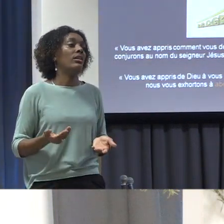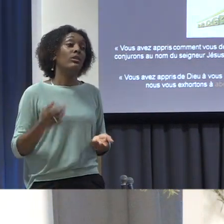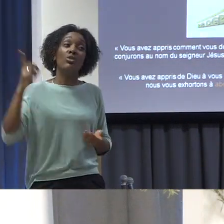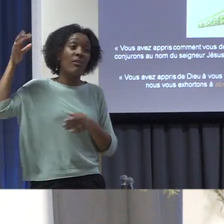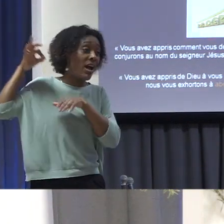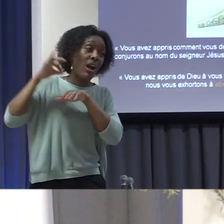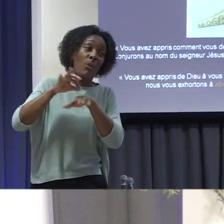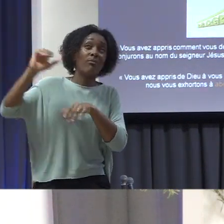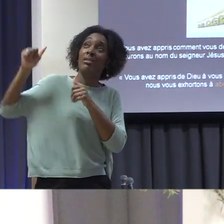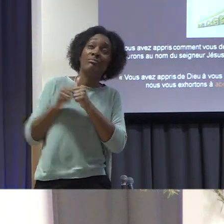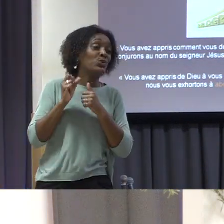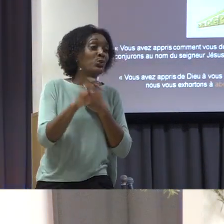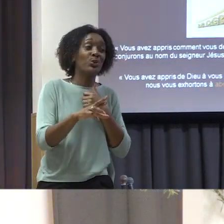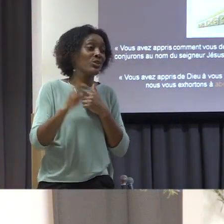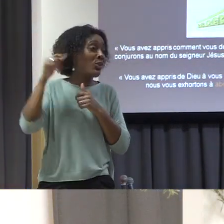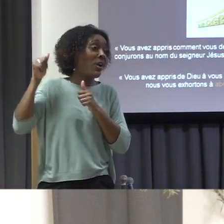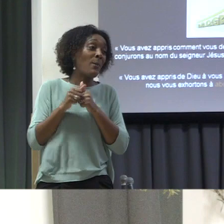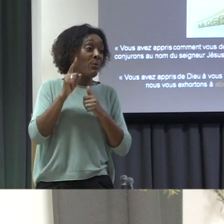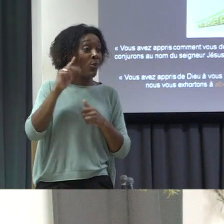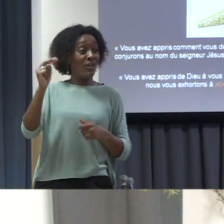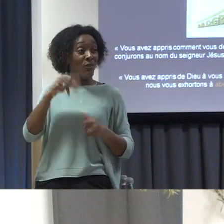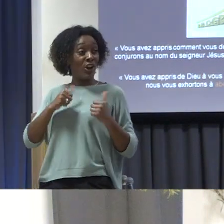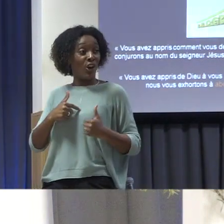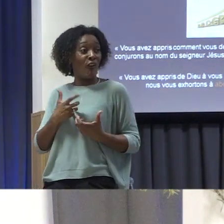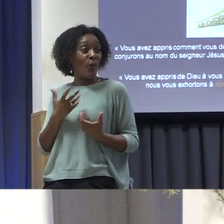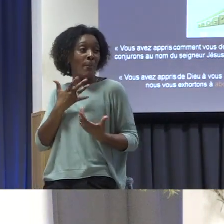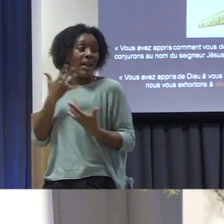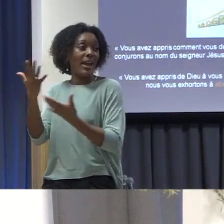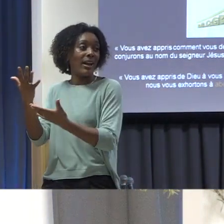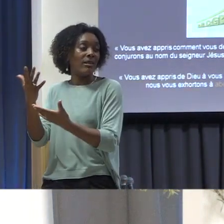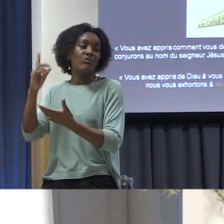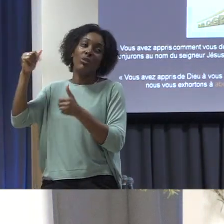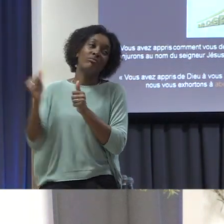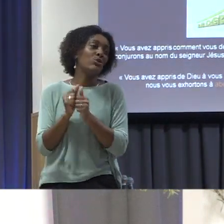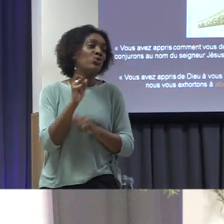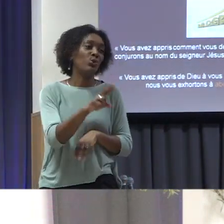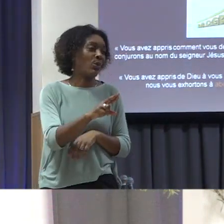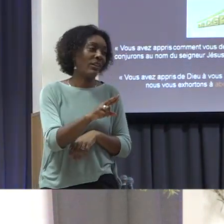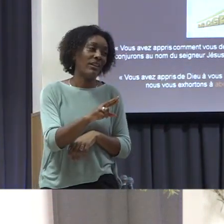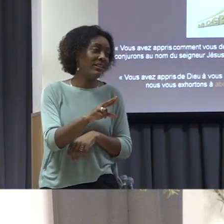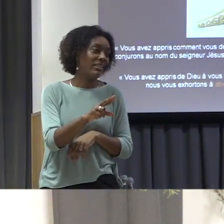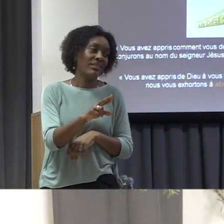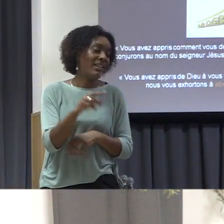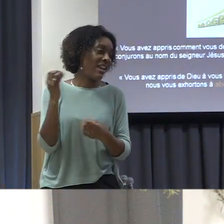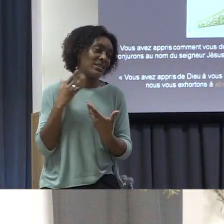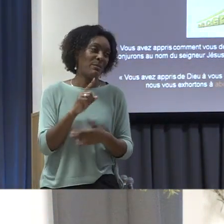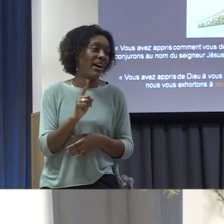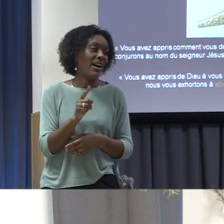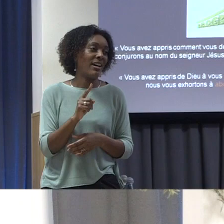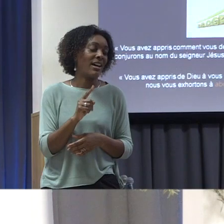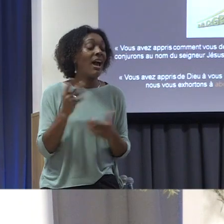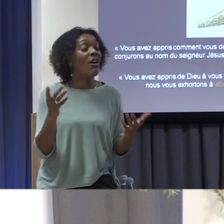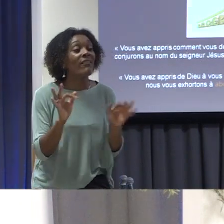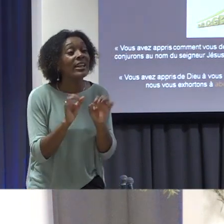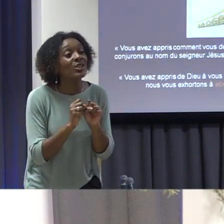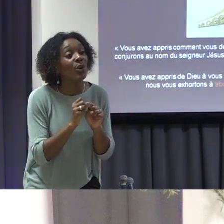cette démarche, parce qu'il verra notre cœur. Alors voilà ce que moi j'aurais envie de dire pour cette nouvelle année.